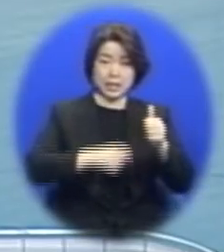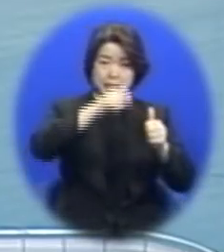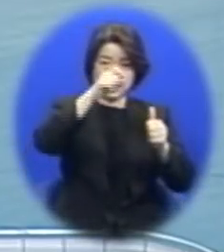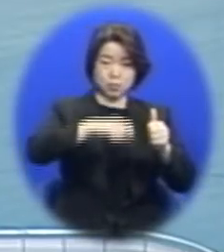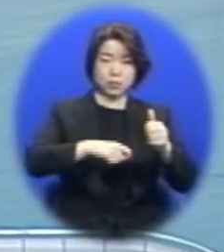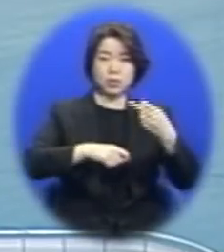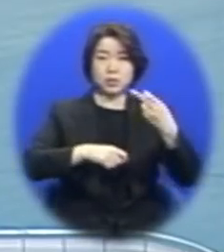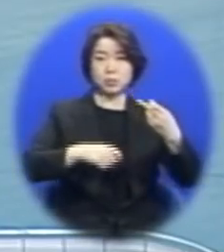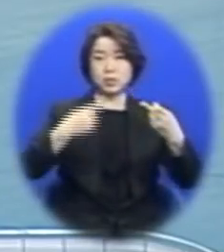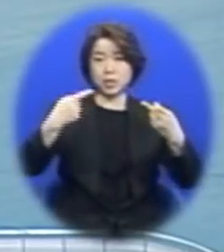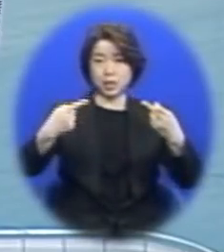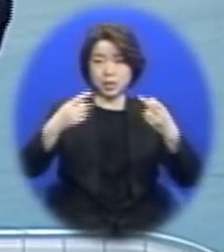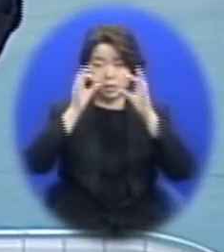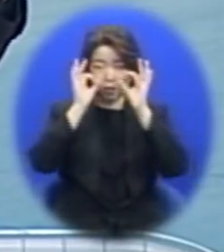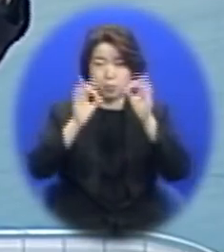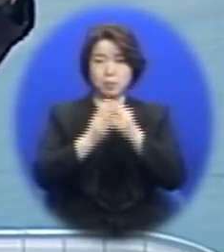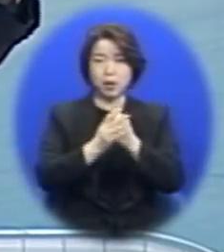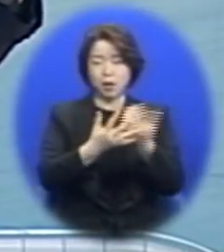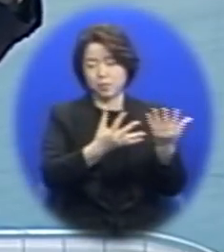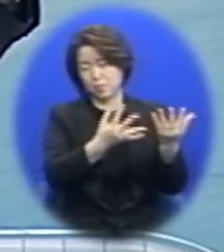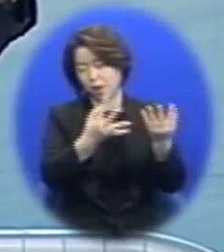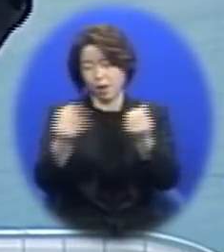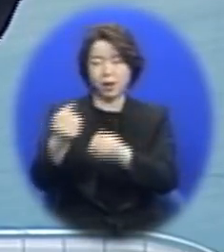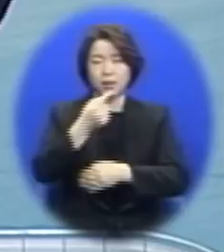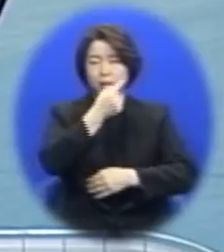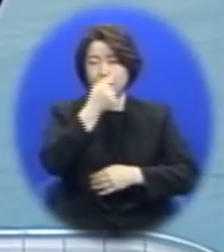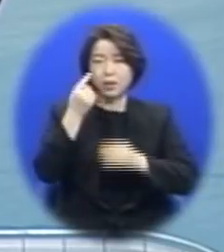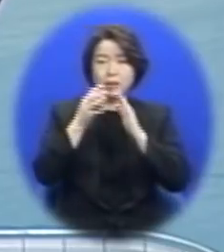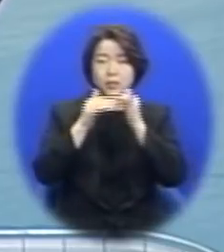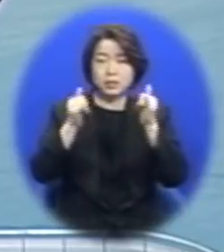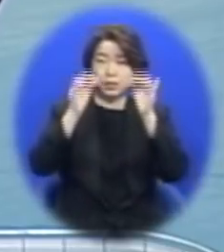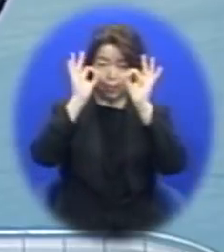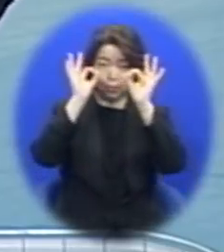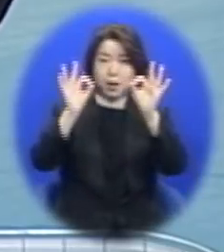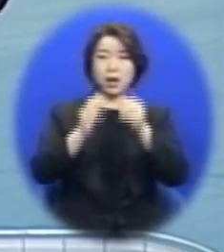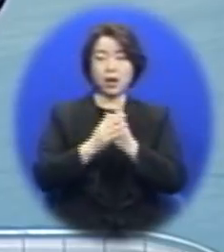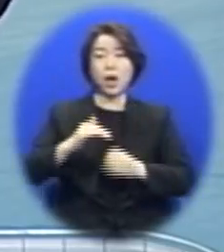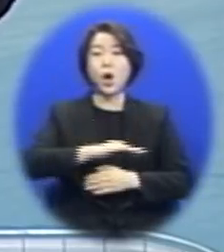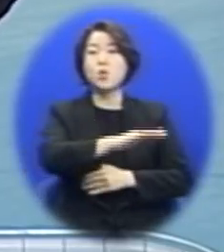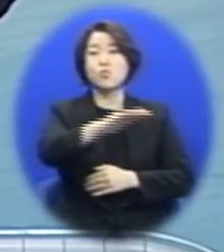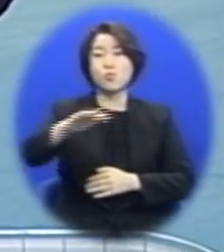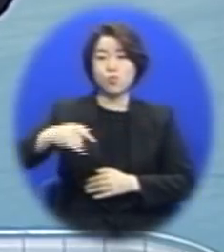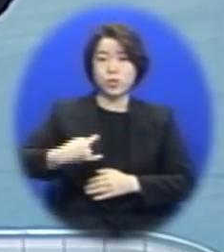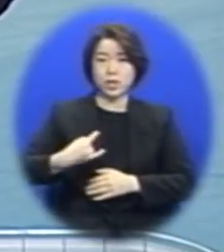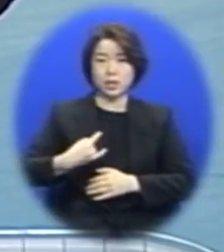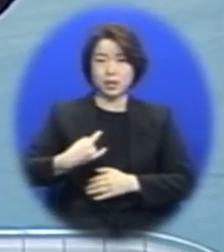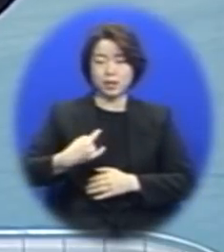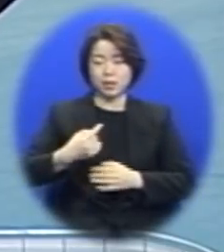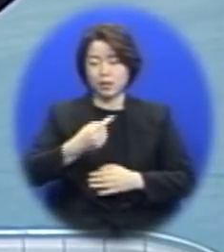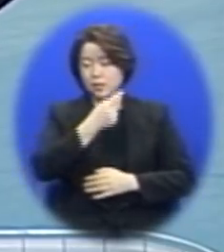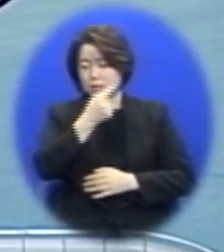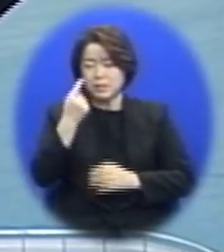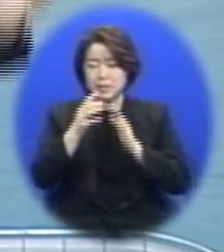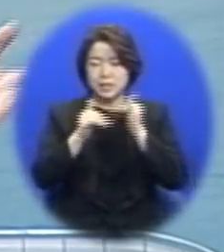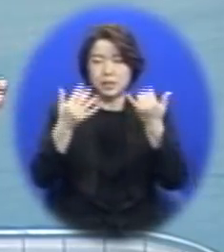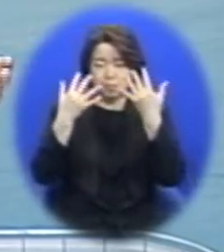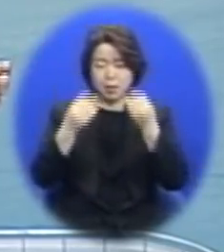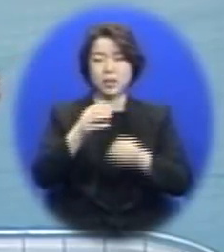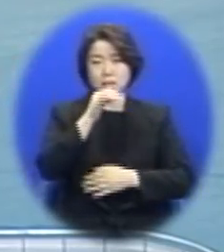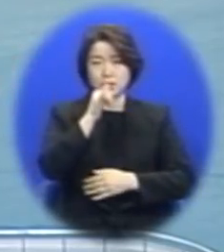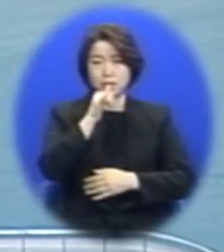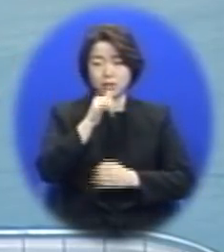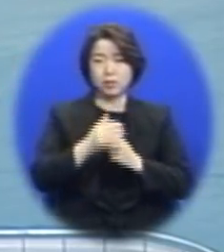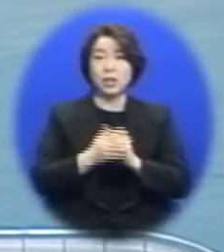보면 허다히 많은 증인들을 보라. 우리에게 허다히 많은 증인들이 있다. 그러고